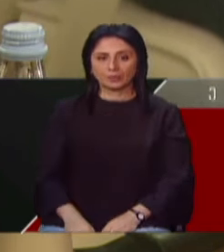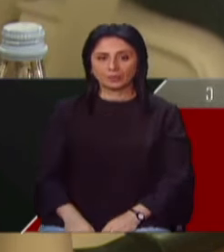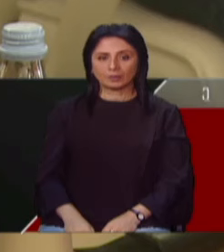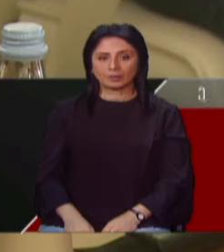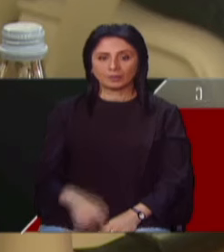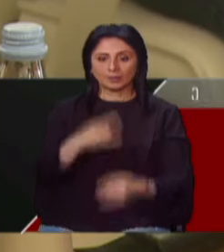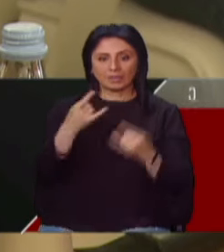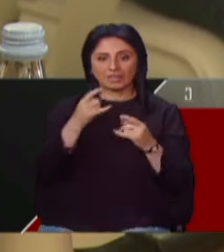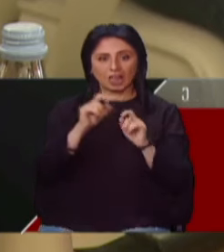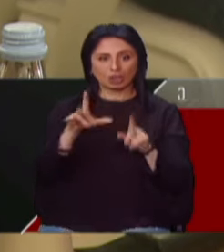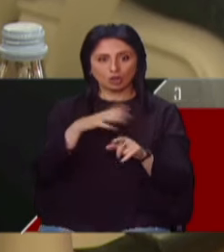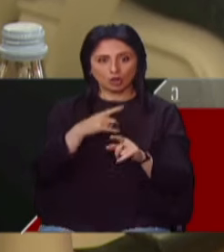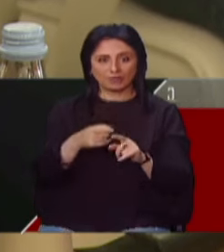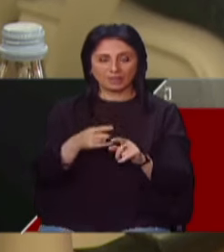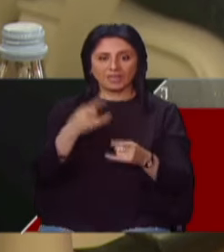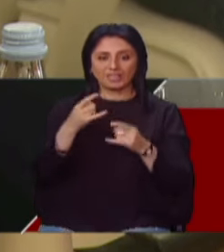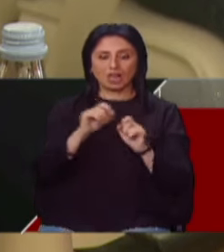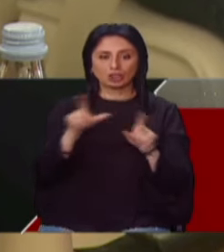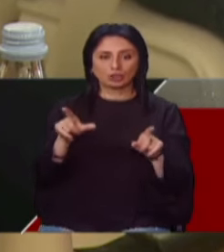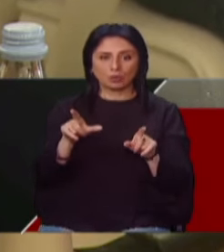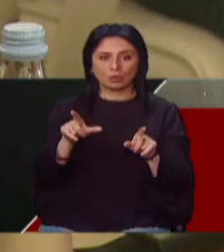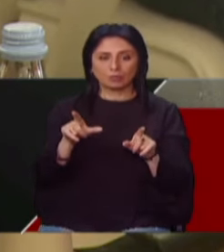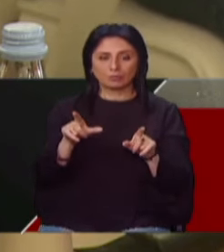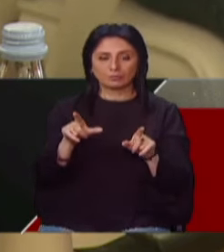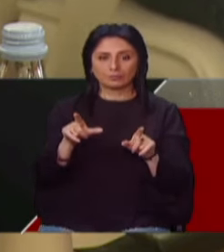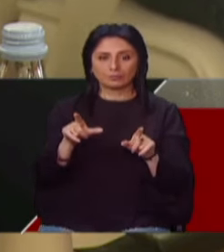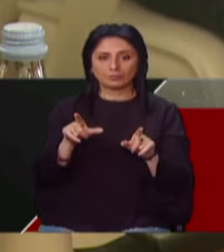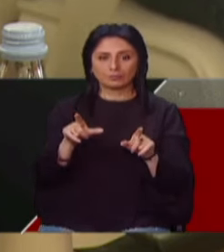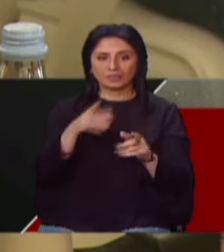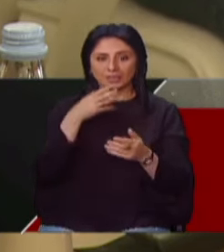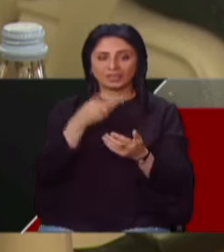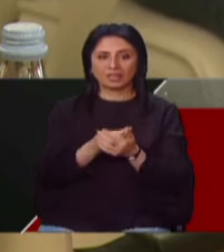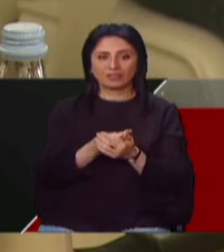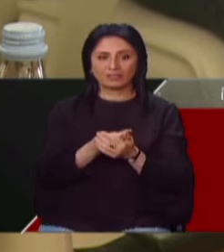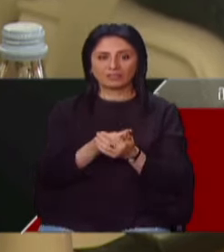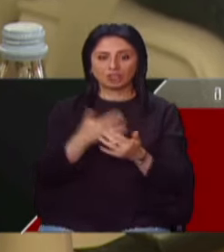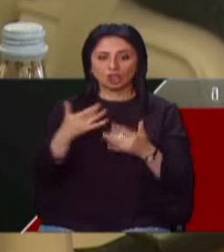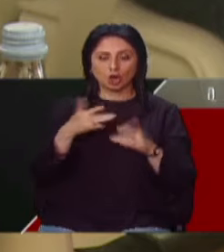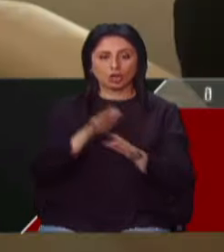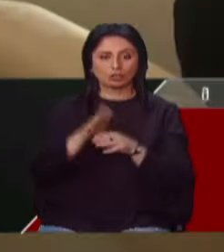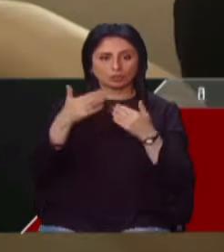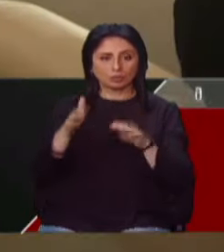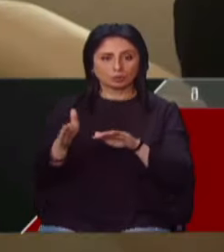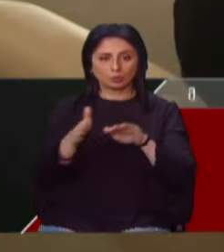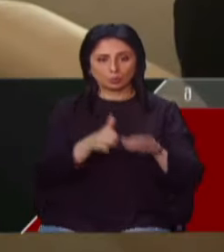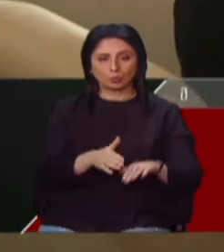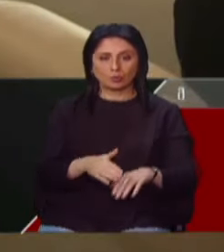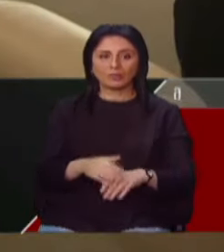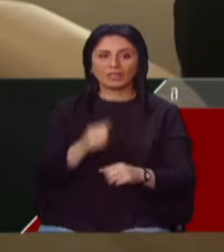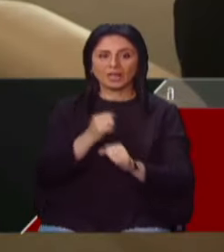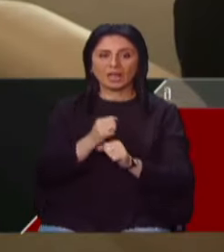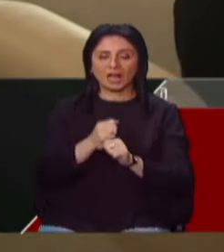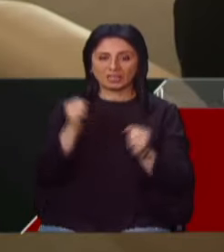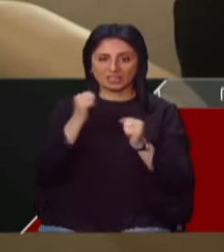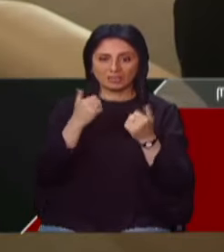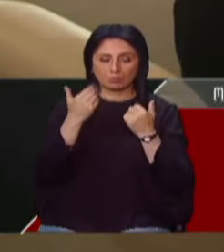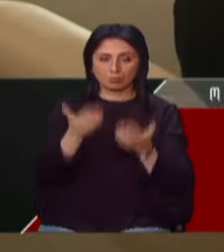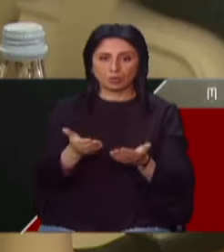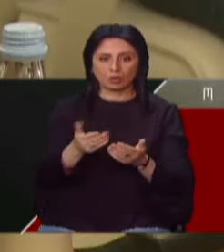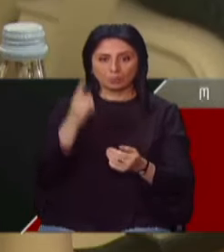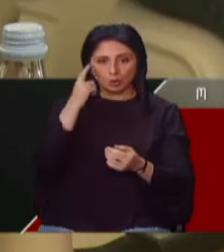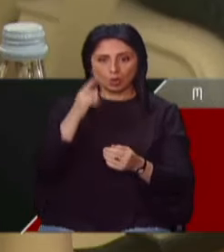იყო ტელესკოლა, შემდეგ ტელესკოლამ თავისი როლი შეასრულა, სამაგიეროდ გაკეთდა სპორტი